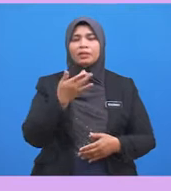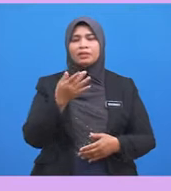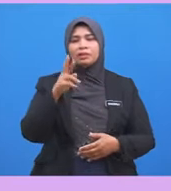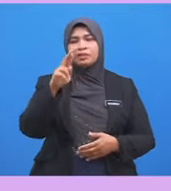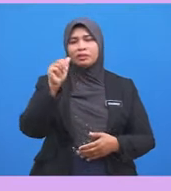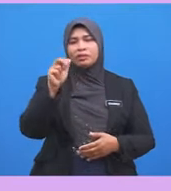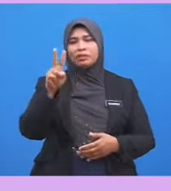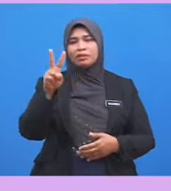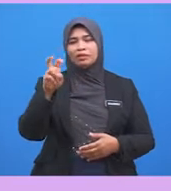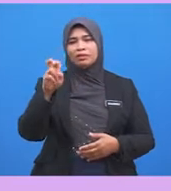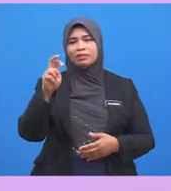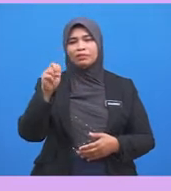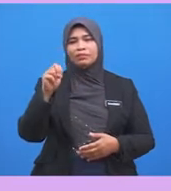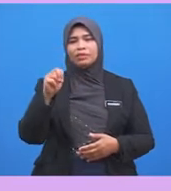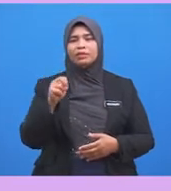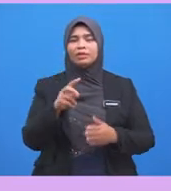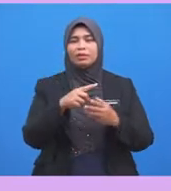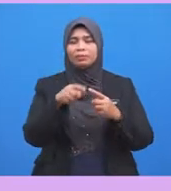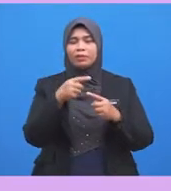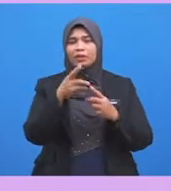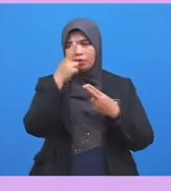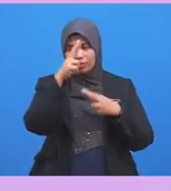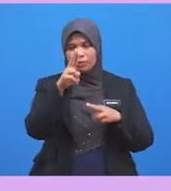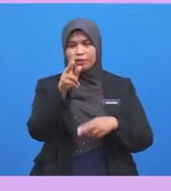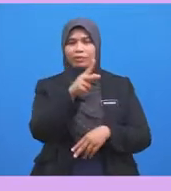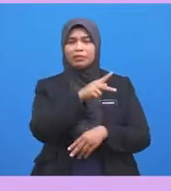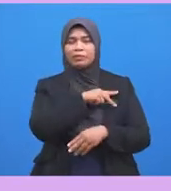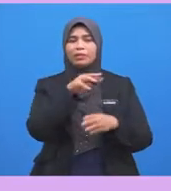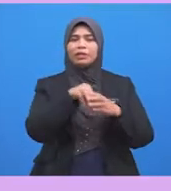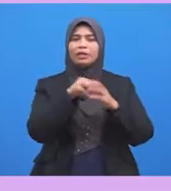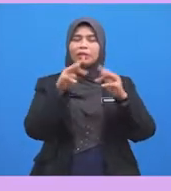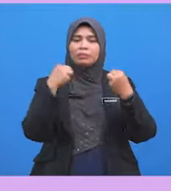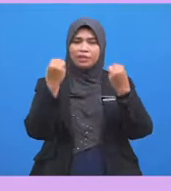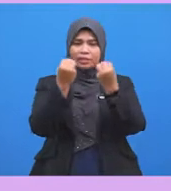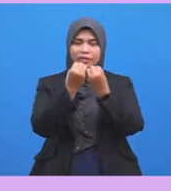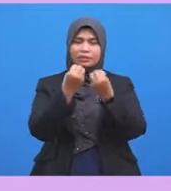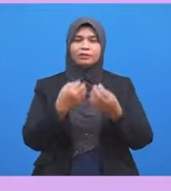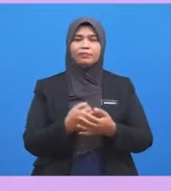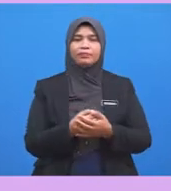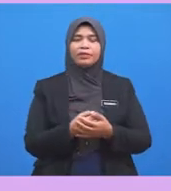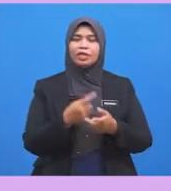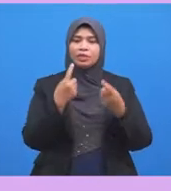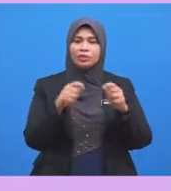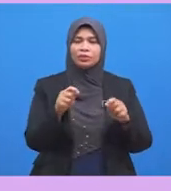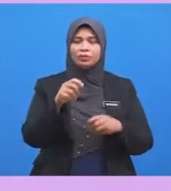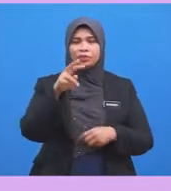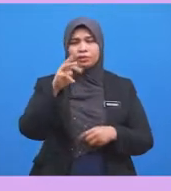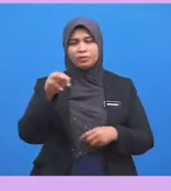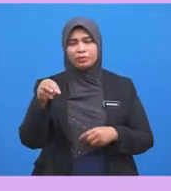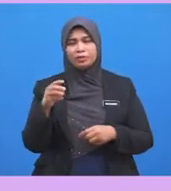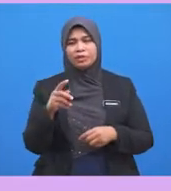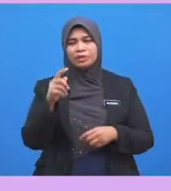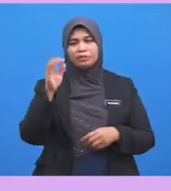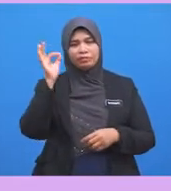Pravin apabila menghormati pemimpin dalam masyarakat setempat? Cuba murid-murid teka.